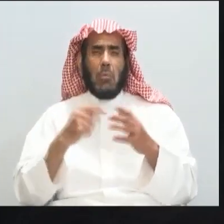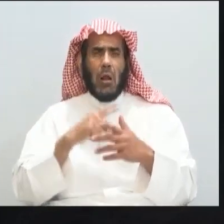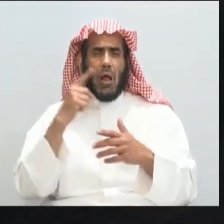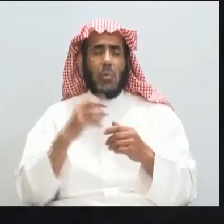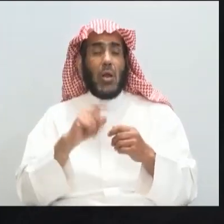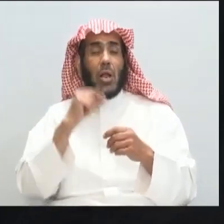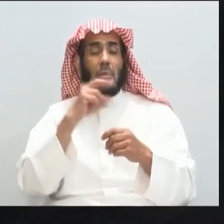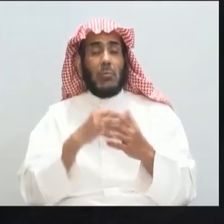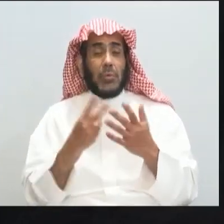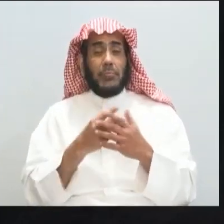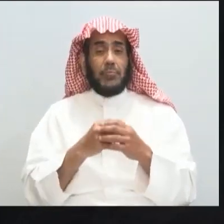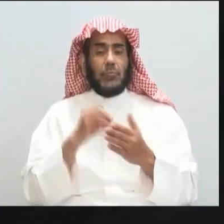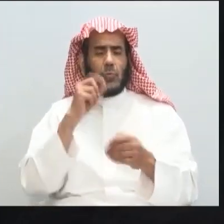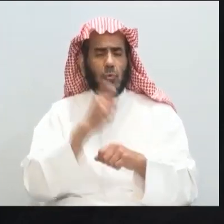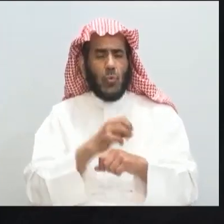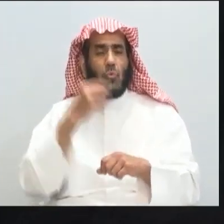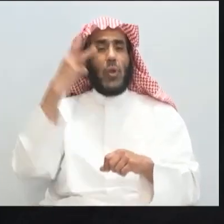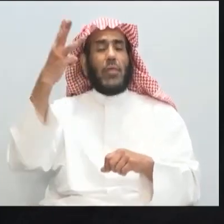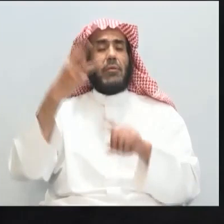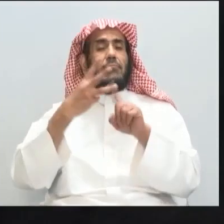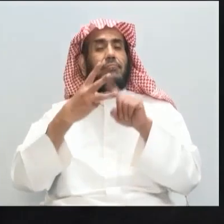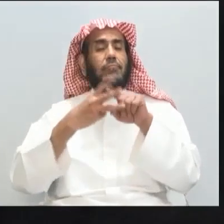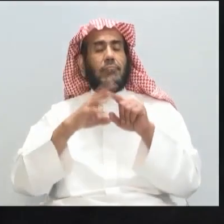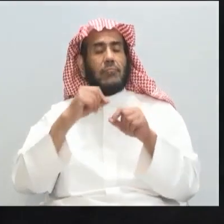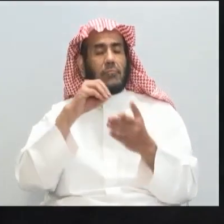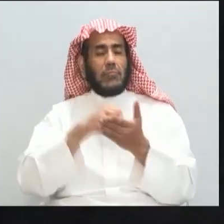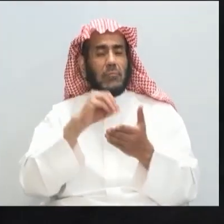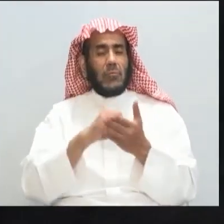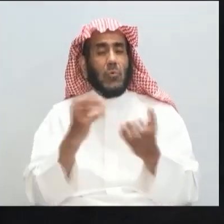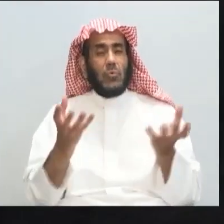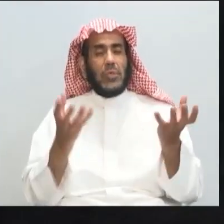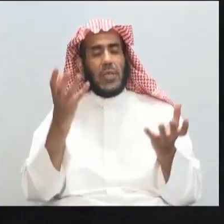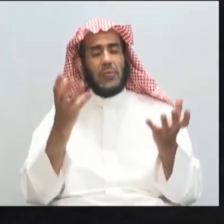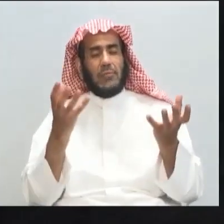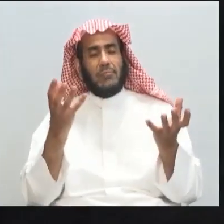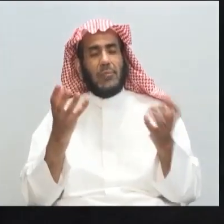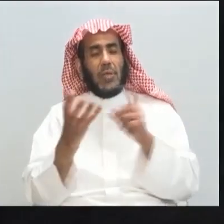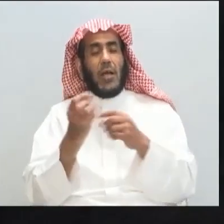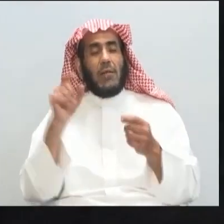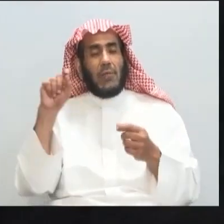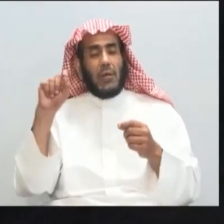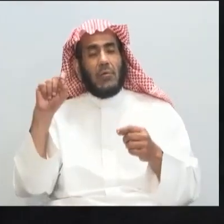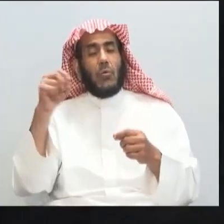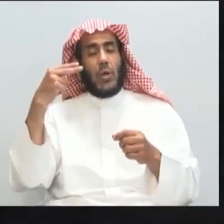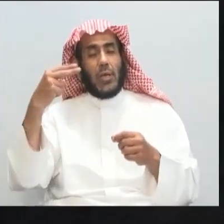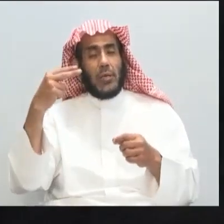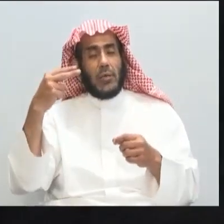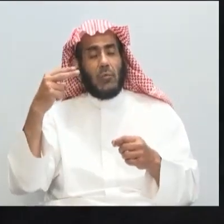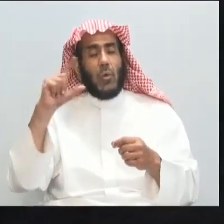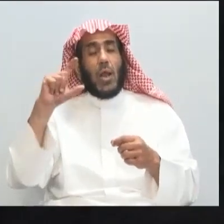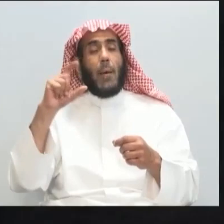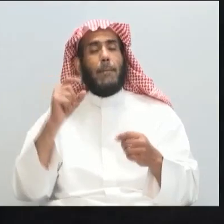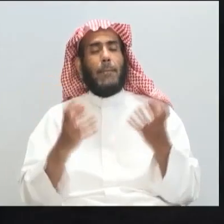الغالب ان الكلمه العربيه اصلها ثلاثي لذلك هم وضعوا هذا الميزان الصرفي الذي هو الفاء والعين